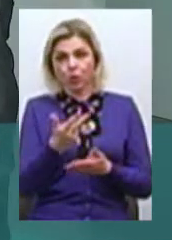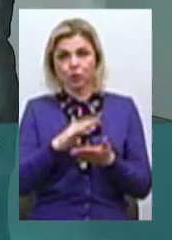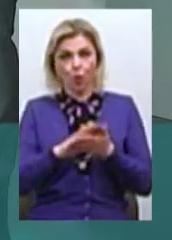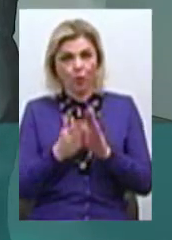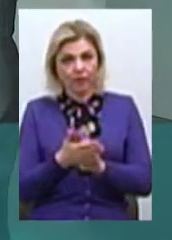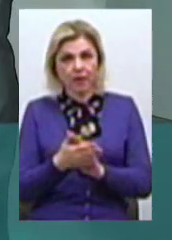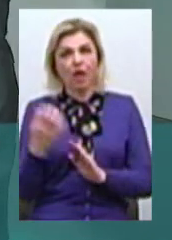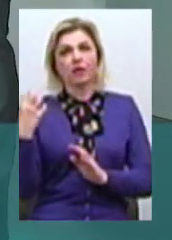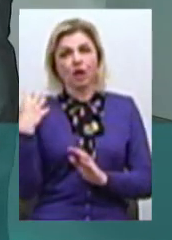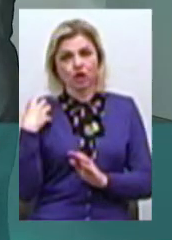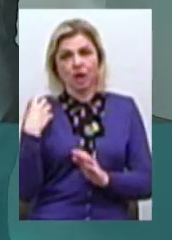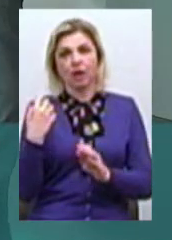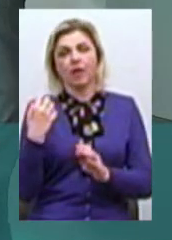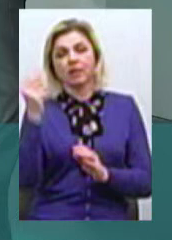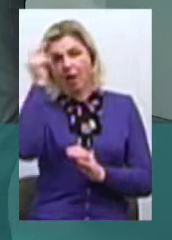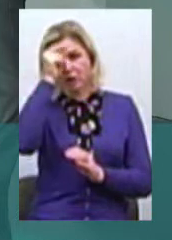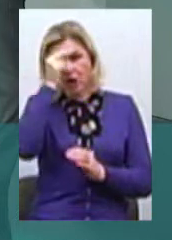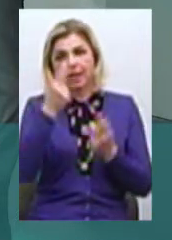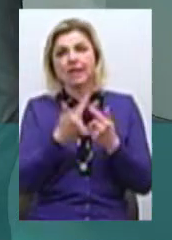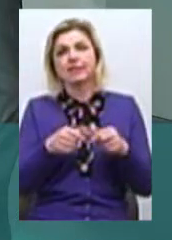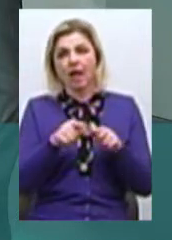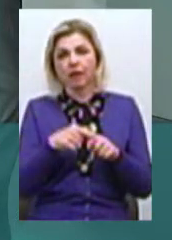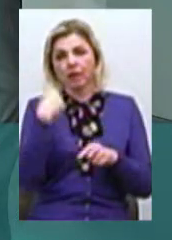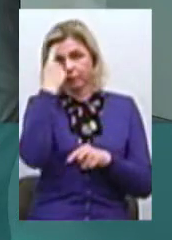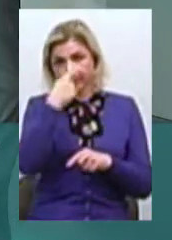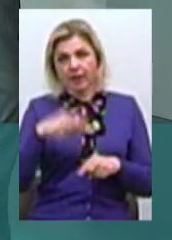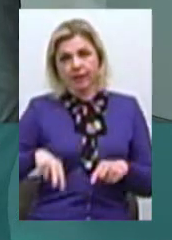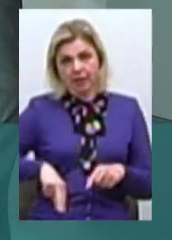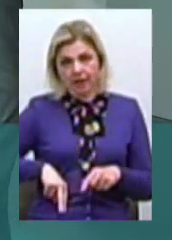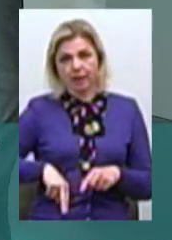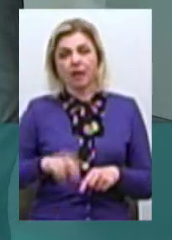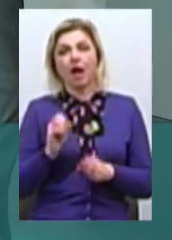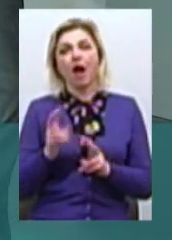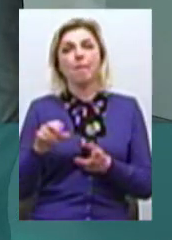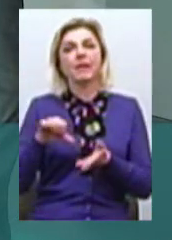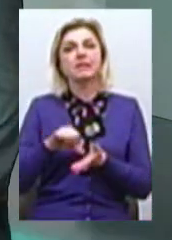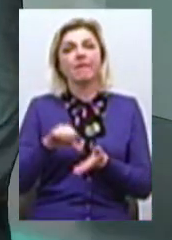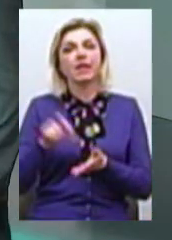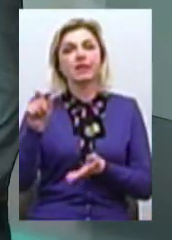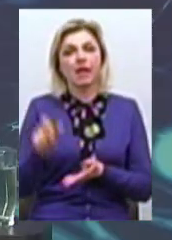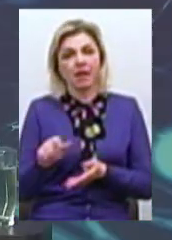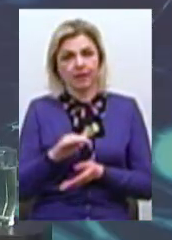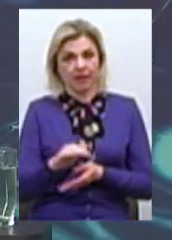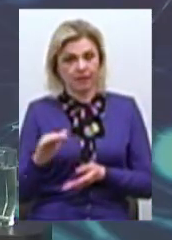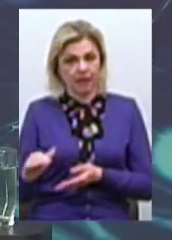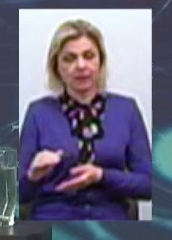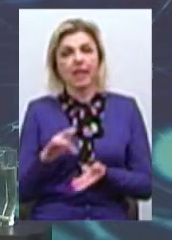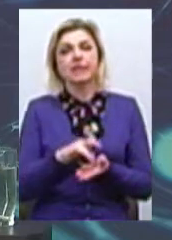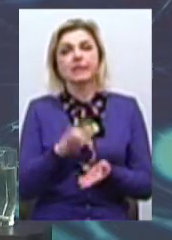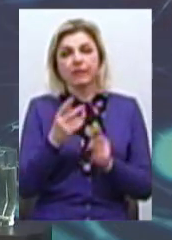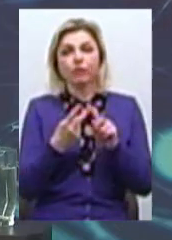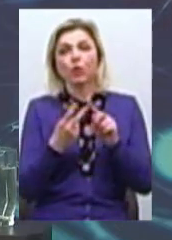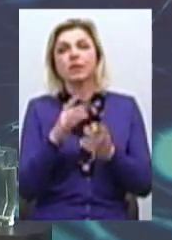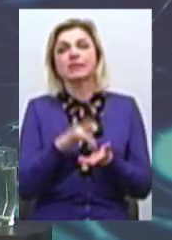Це навчальний заклад в особі директора як представника дитини в навчальному закладі. Це центр соціальних служб